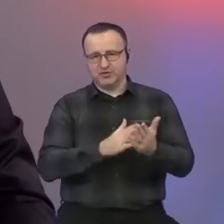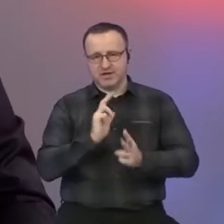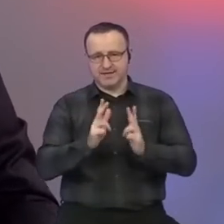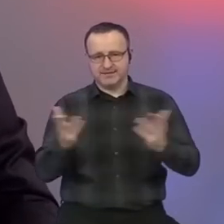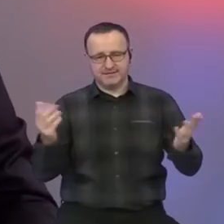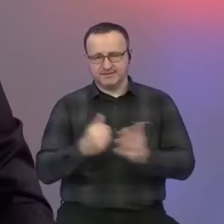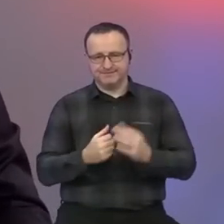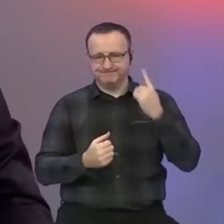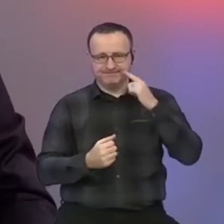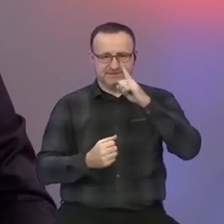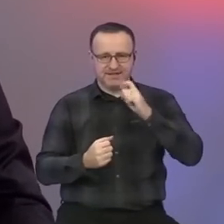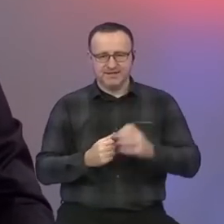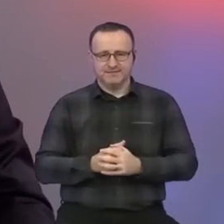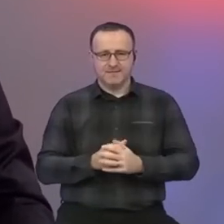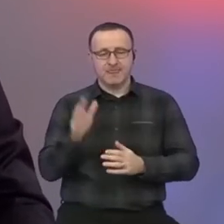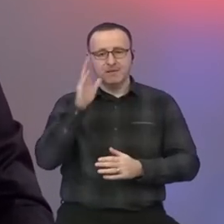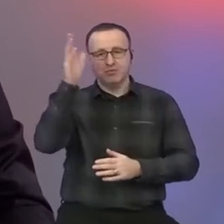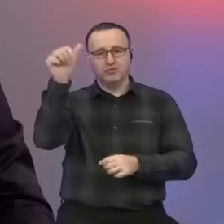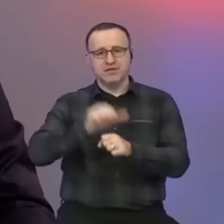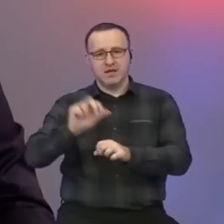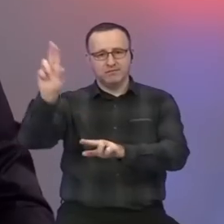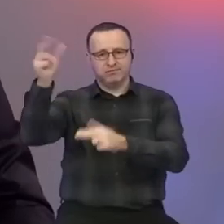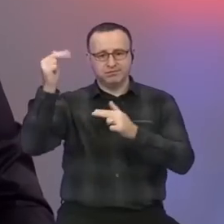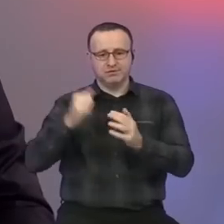Rasťo Iliev. Uvidíme, či dokáže dodržať slovo a splní